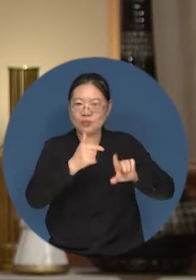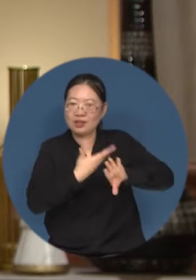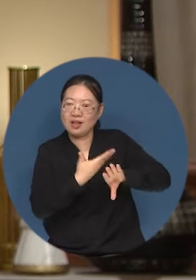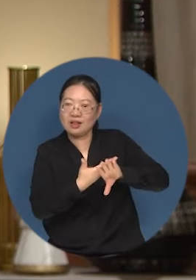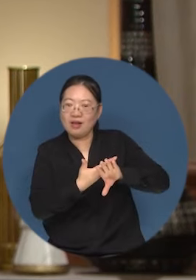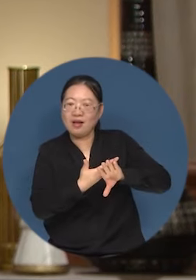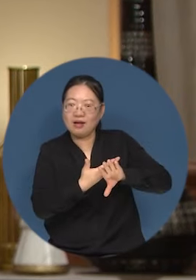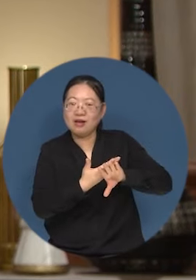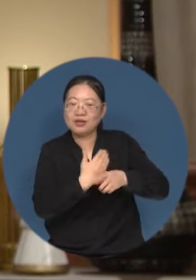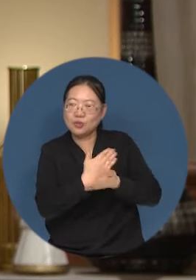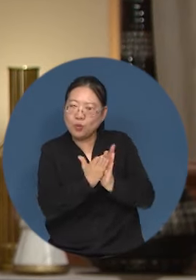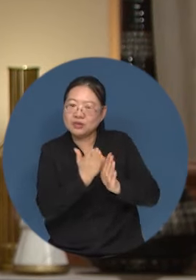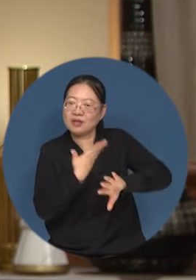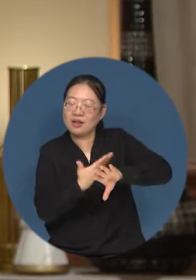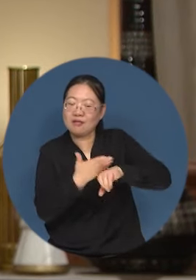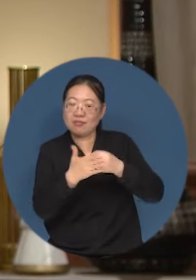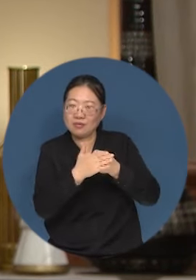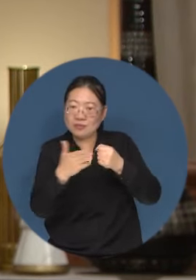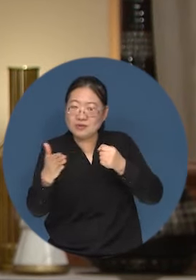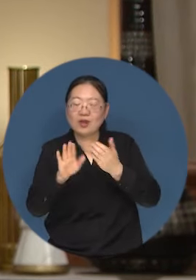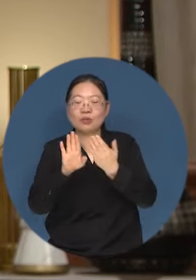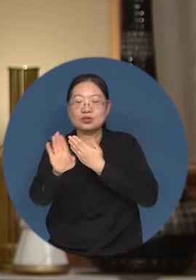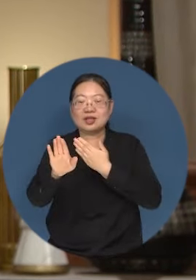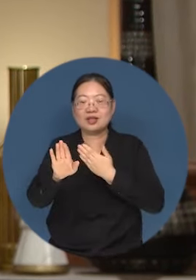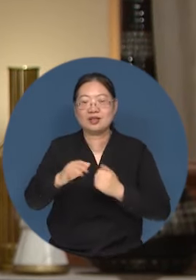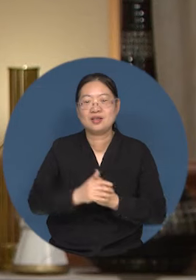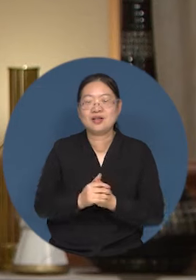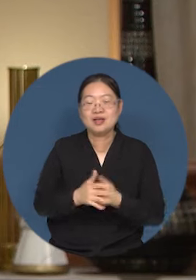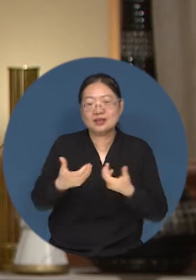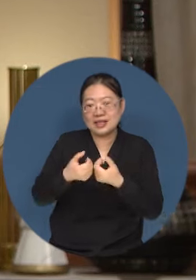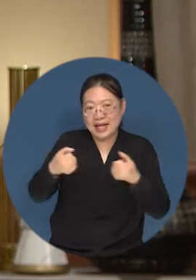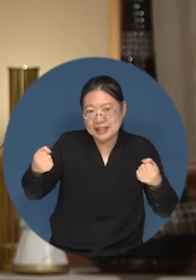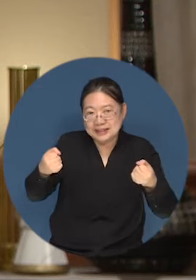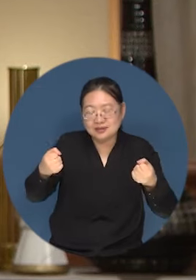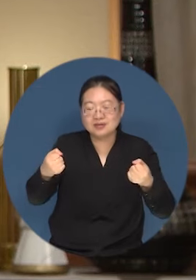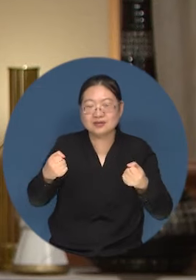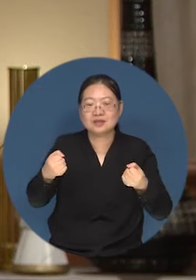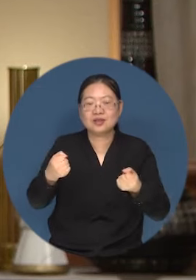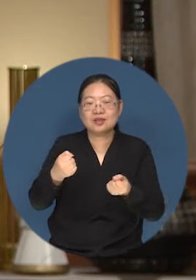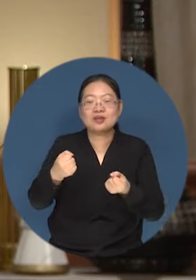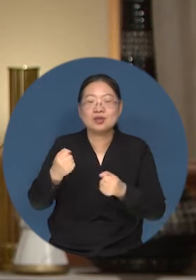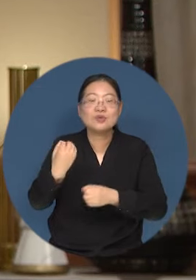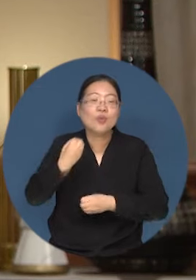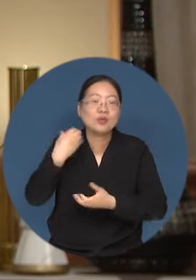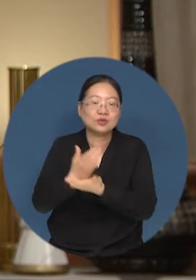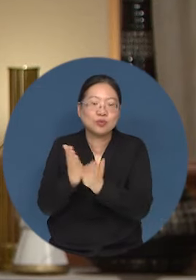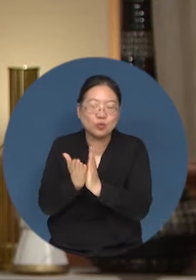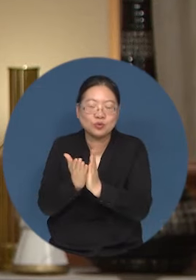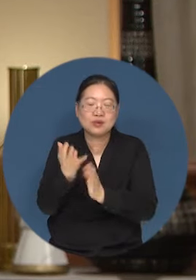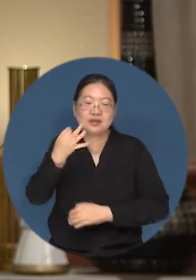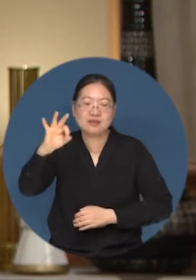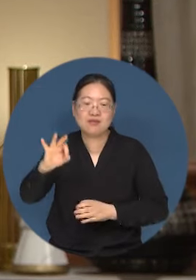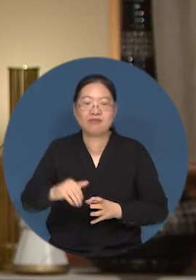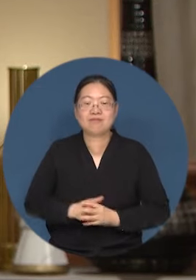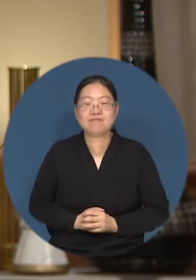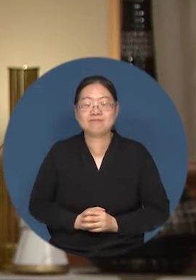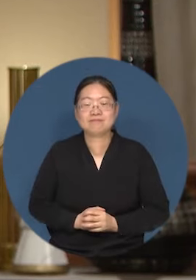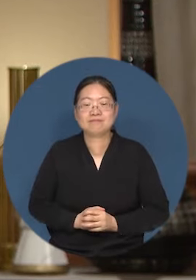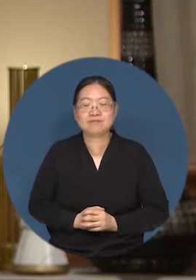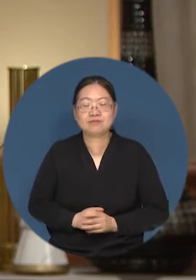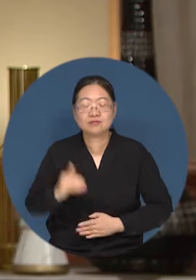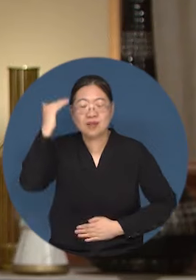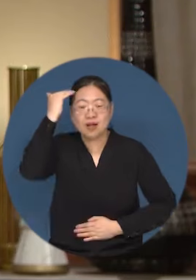차이가 있다라는 게 밝혀져서 그 이후부터는 독립된 종으로 확인이 됐습니다. 예, 예. 네. 그러다가